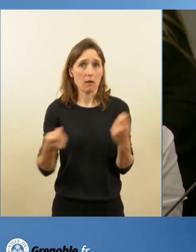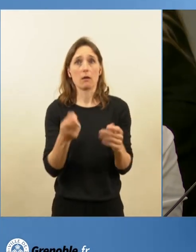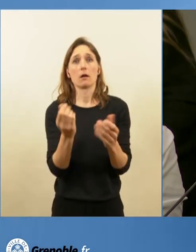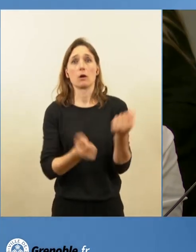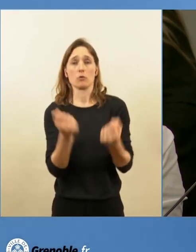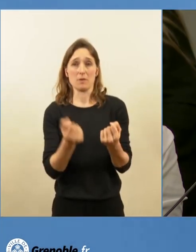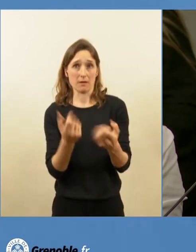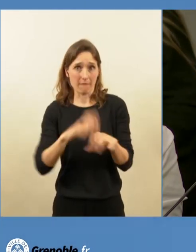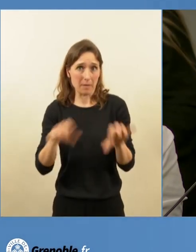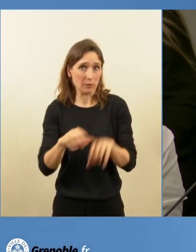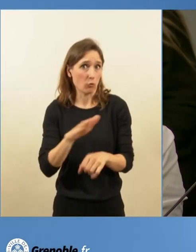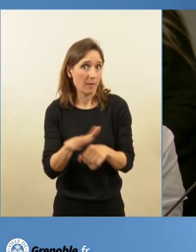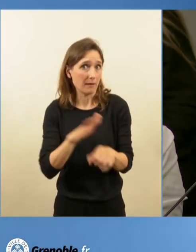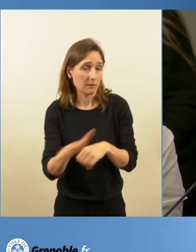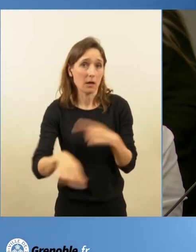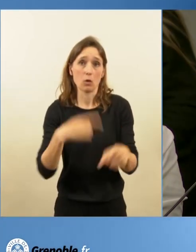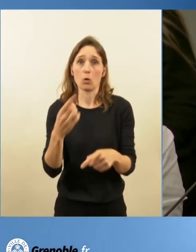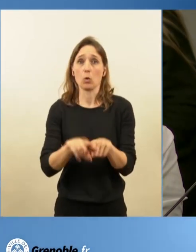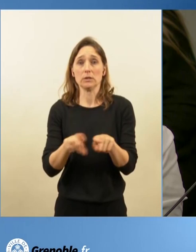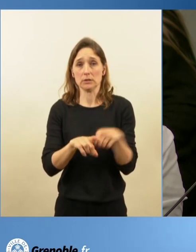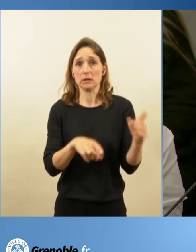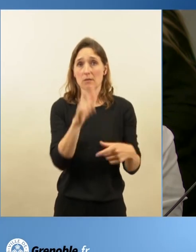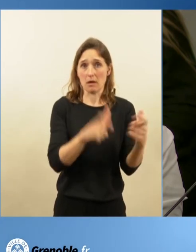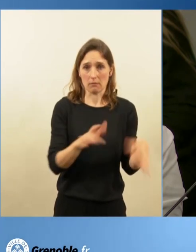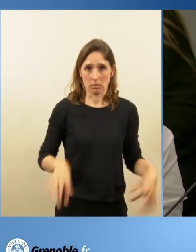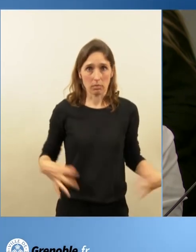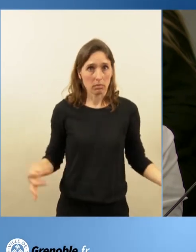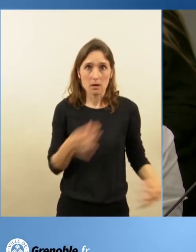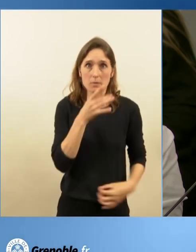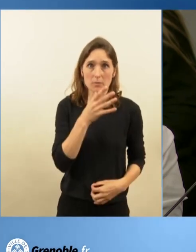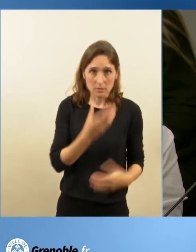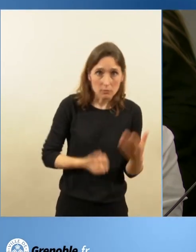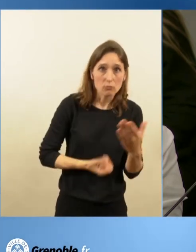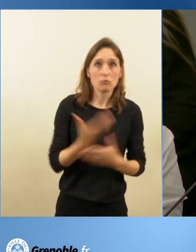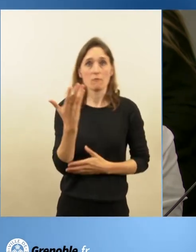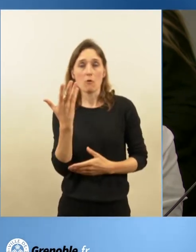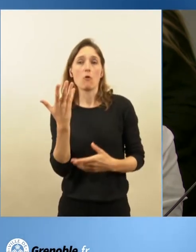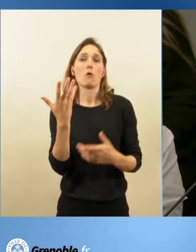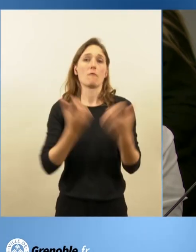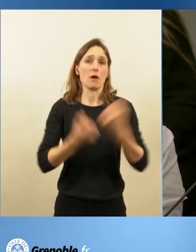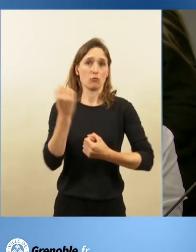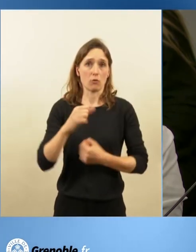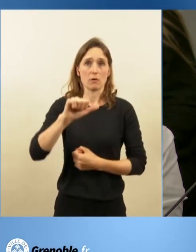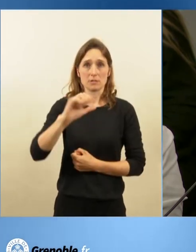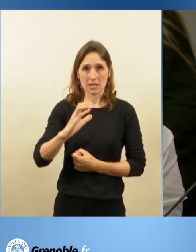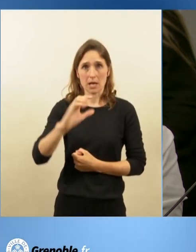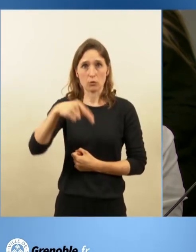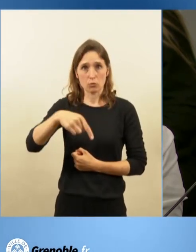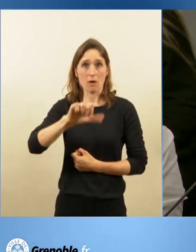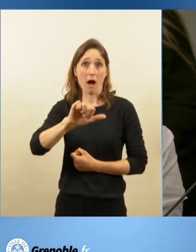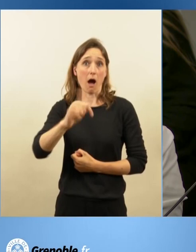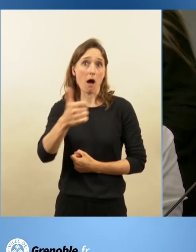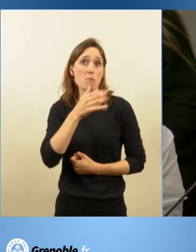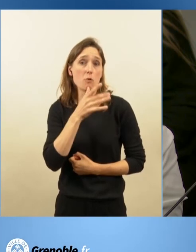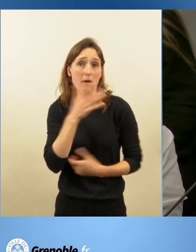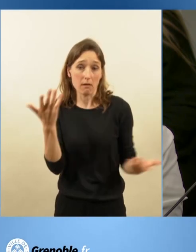coût des véhicules beaucoup de métropolitains n'ont pas les moyens d'acheter un véhicule sécu 1 malgré les aides de l'État et de la métropole c'est la réalité de la